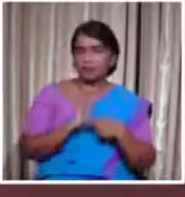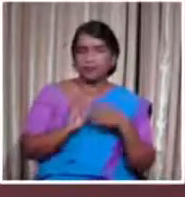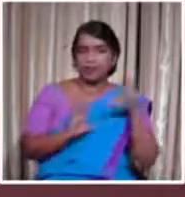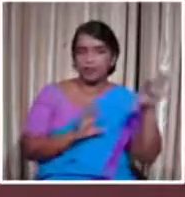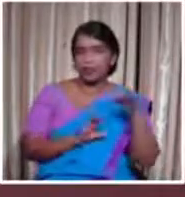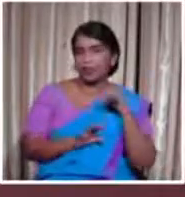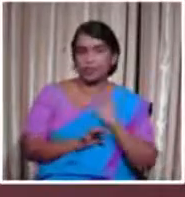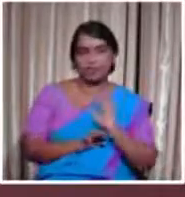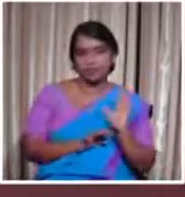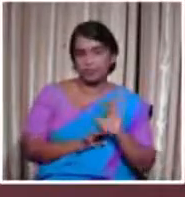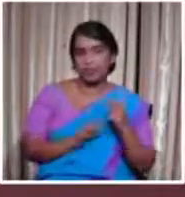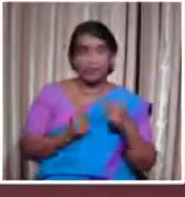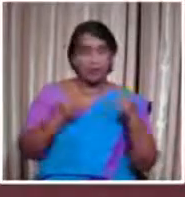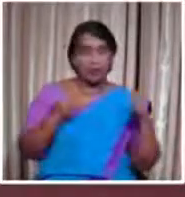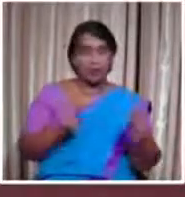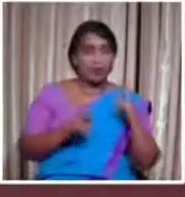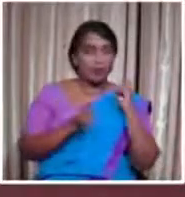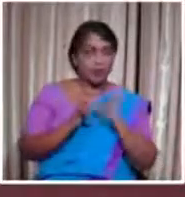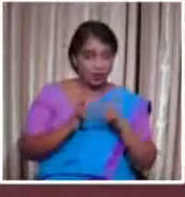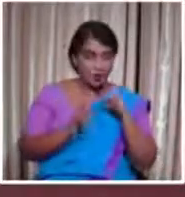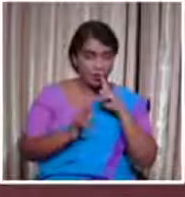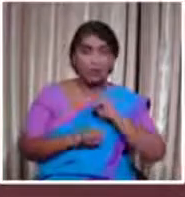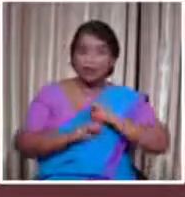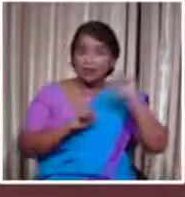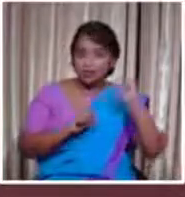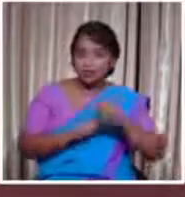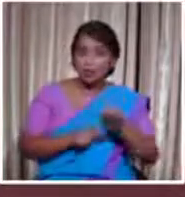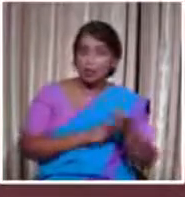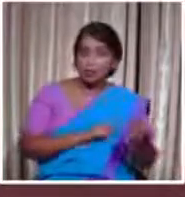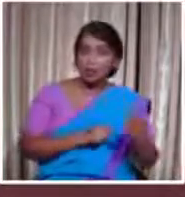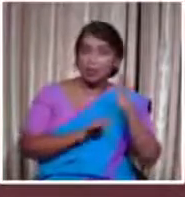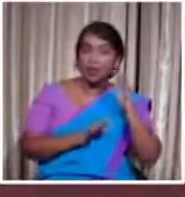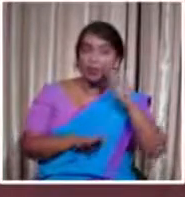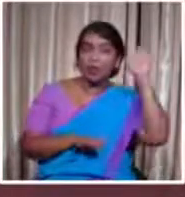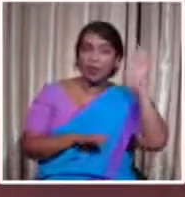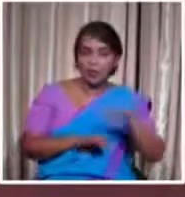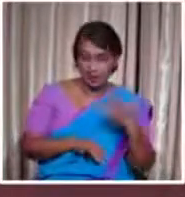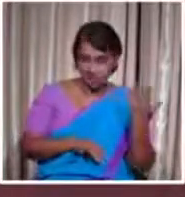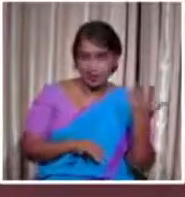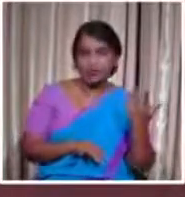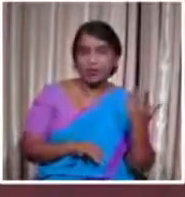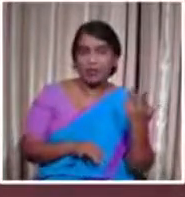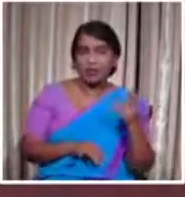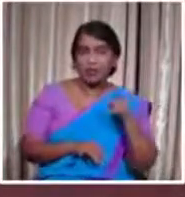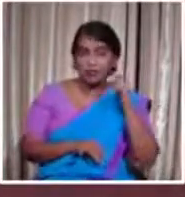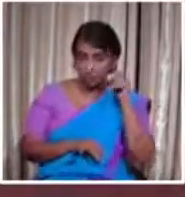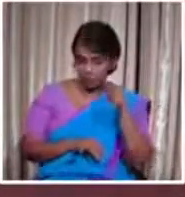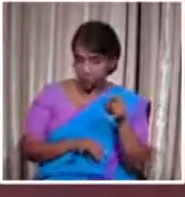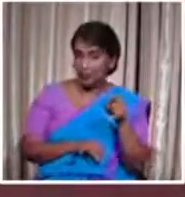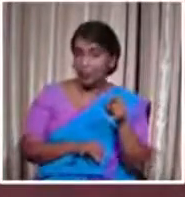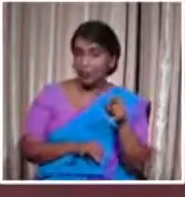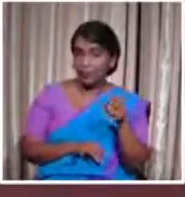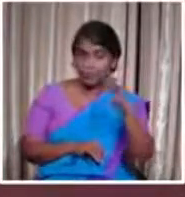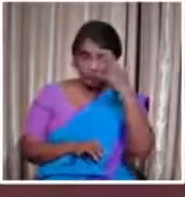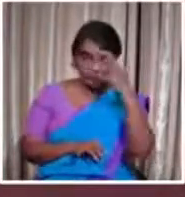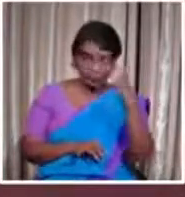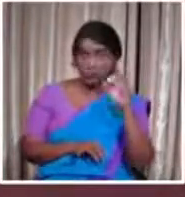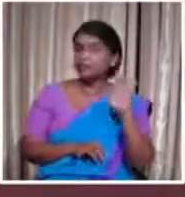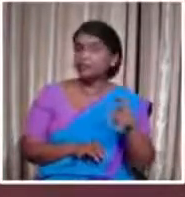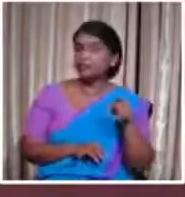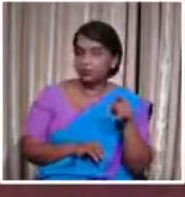නැහැ විපක්ෂ සංවිධායකතුමා කිව්වා මේ අරගලයට ගහපු ඉඳ විදේශිකයෝ එන්නේ නැහැ කියලා. ඔබතුමාලා මතක තියාගන්න